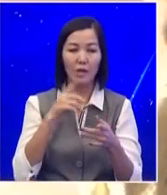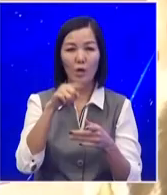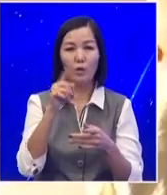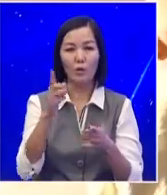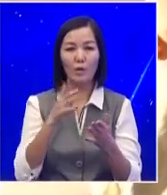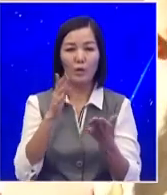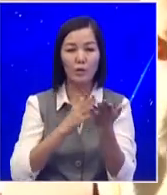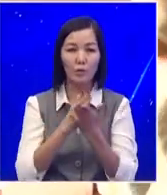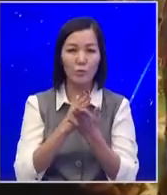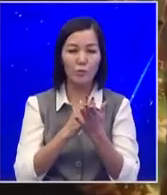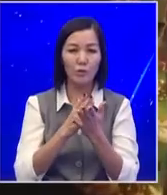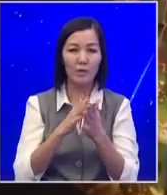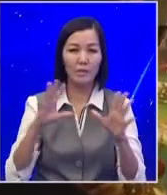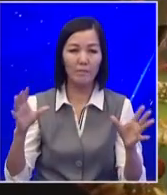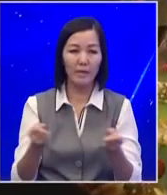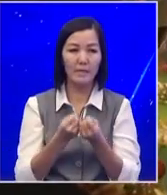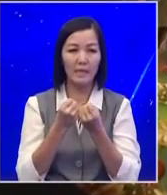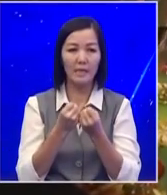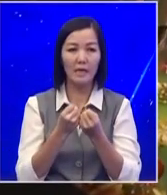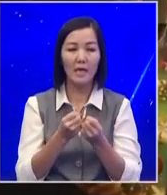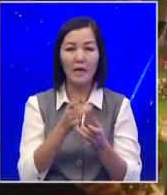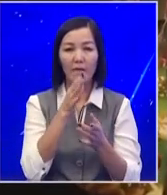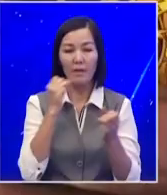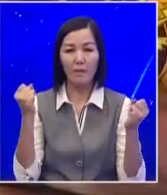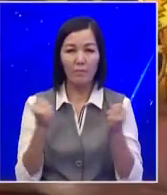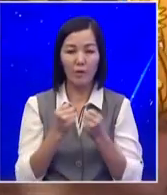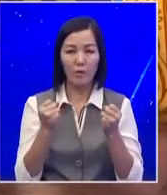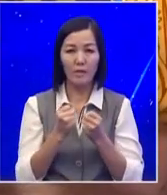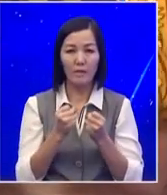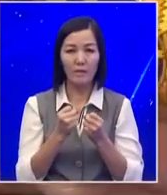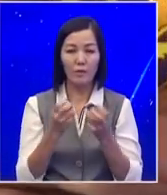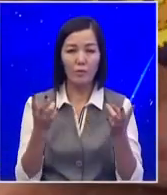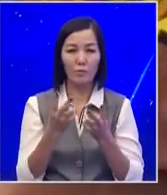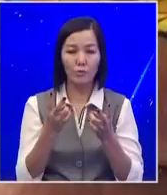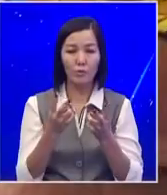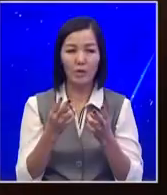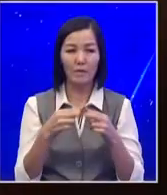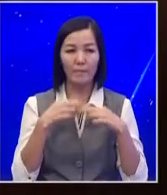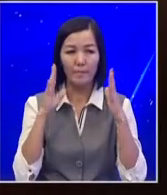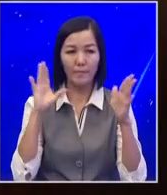спасения, а также правила безопасности в зимний период. Предназначены они, конечно, родителям.